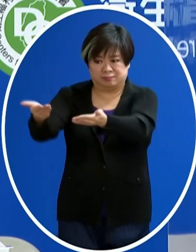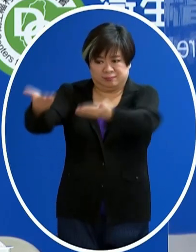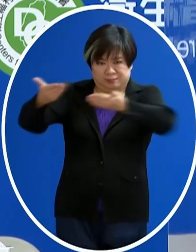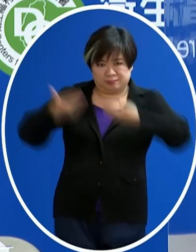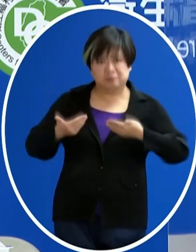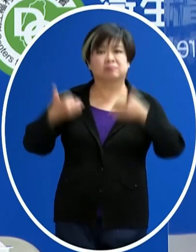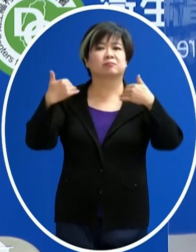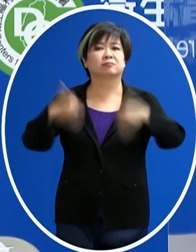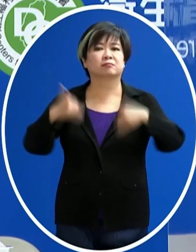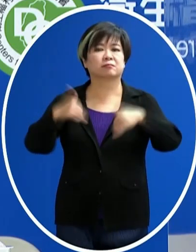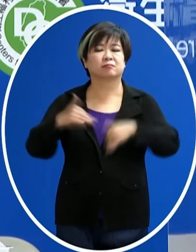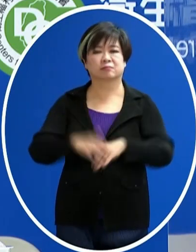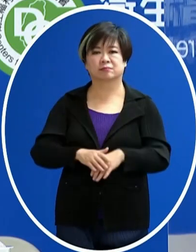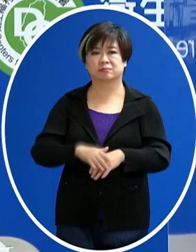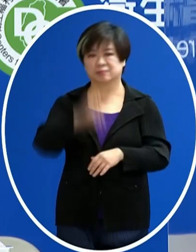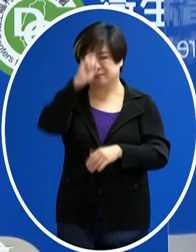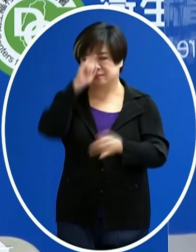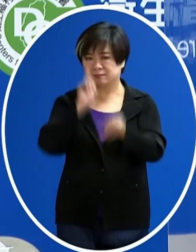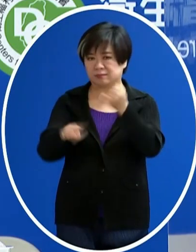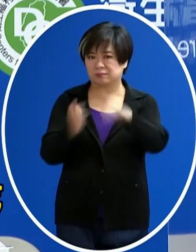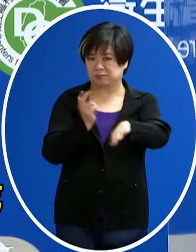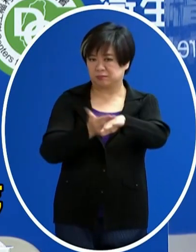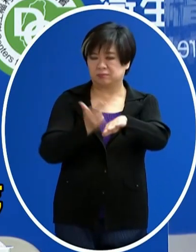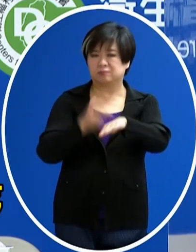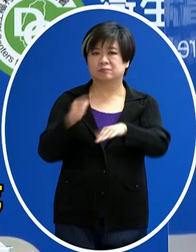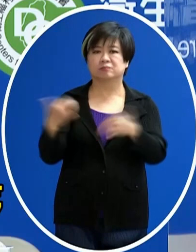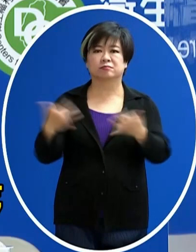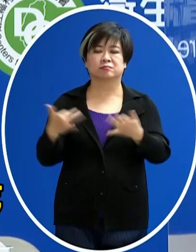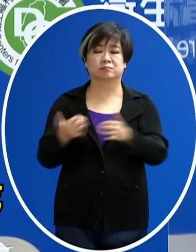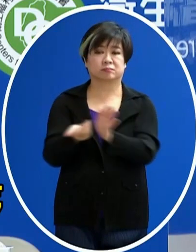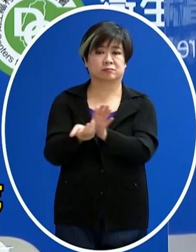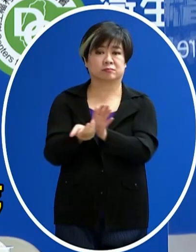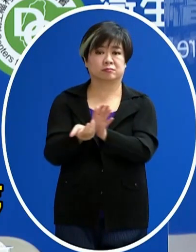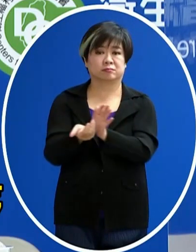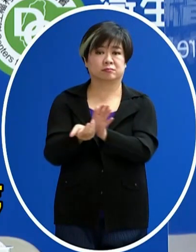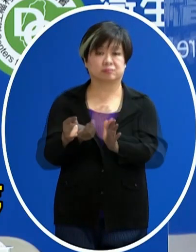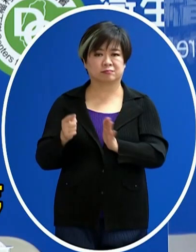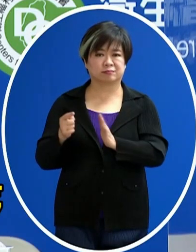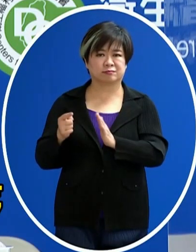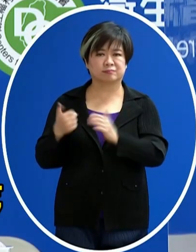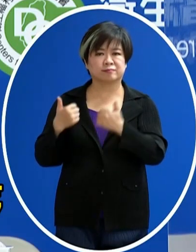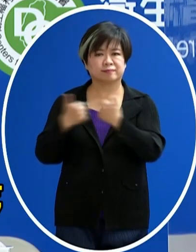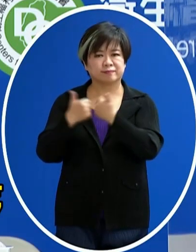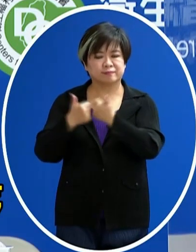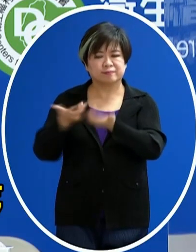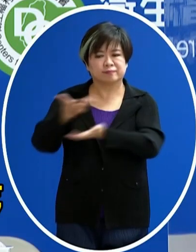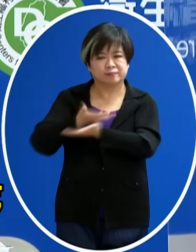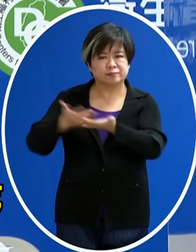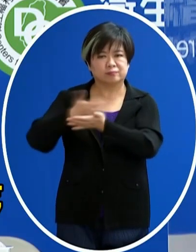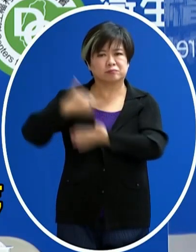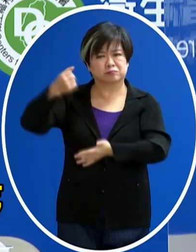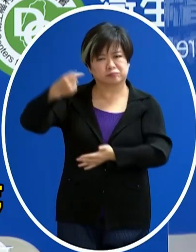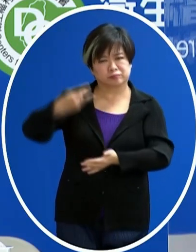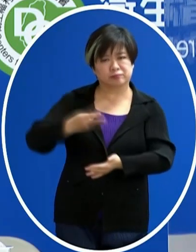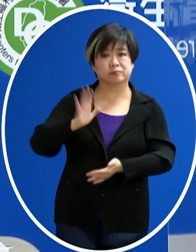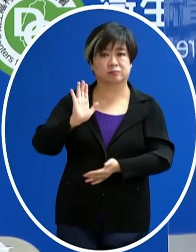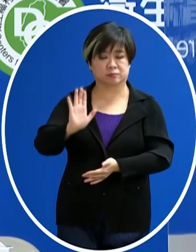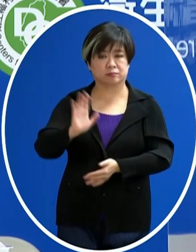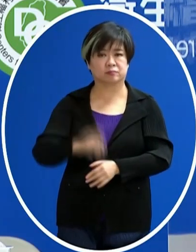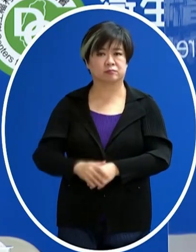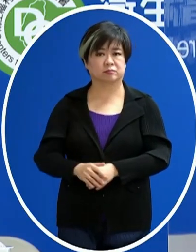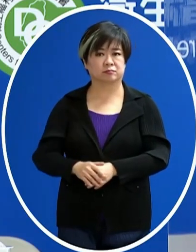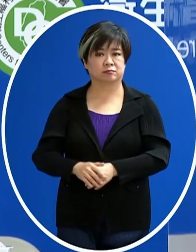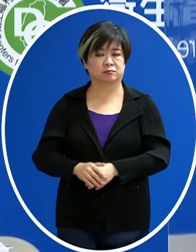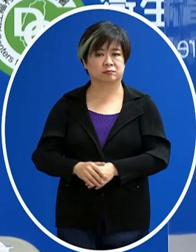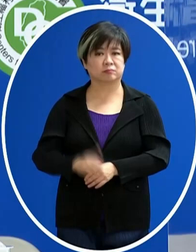望能够完成，尽速完成，就是说那大家在前面已经经过相当多的一个磋商的一个程序，好，那